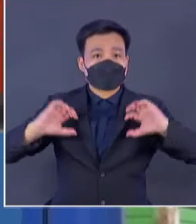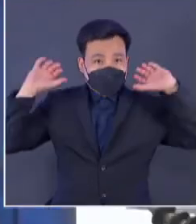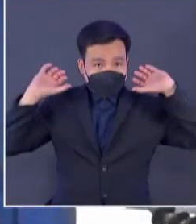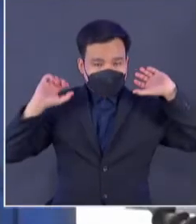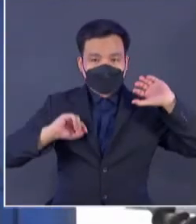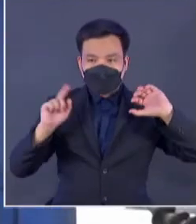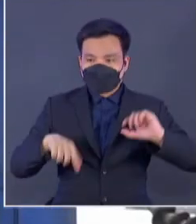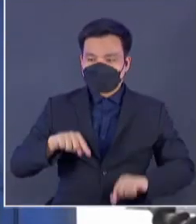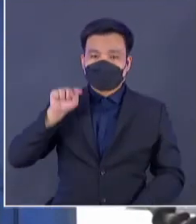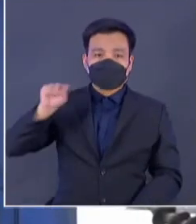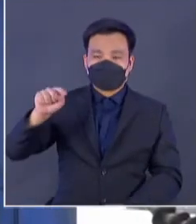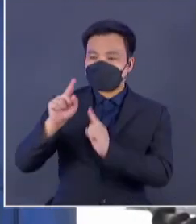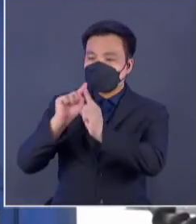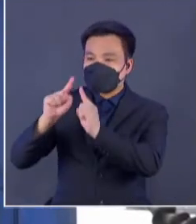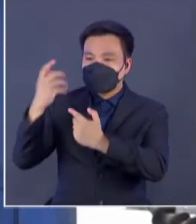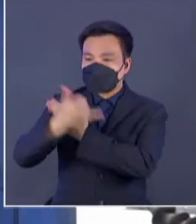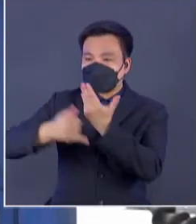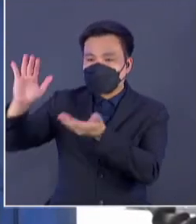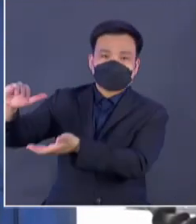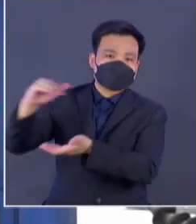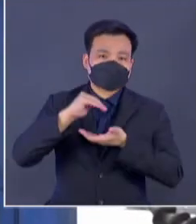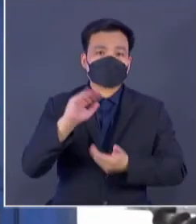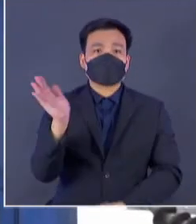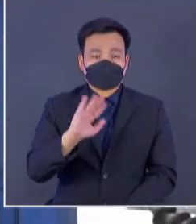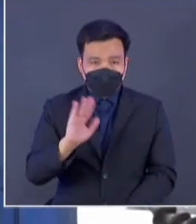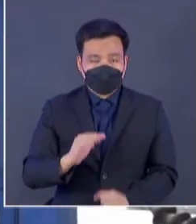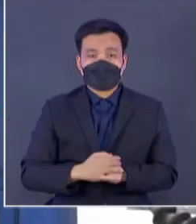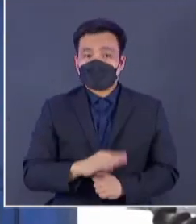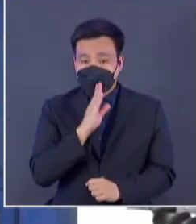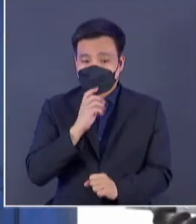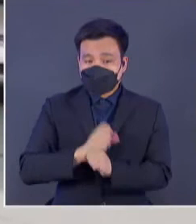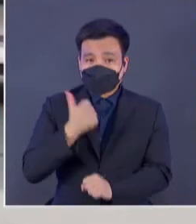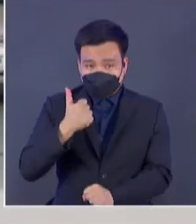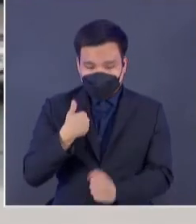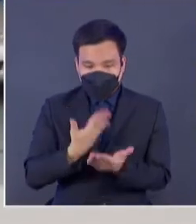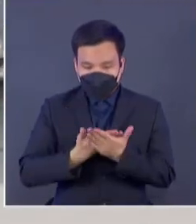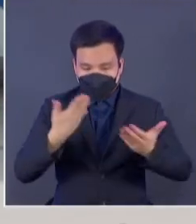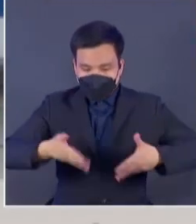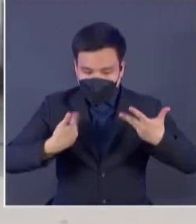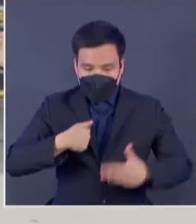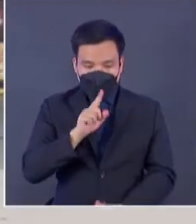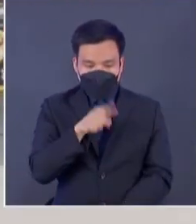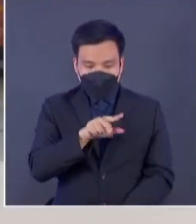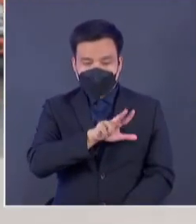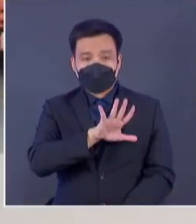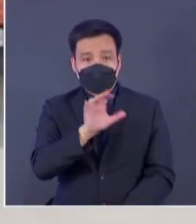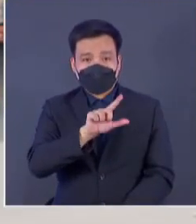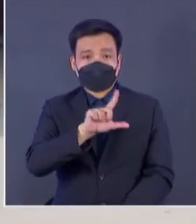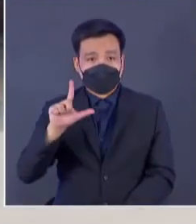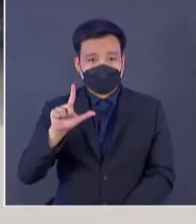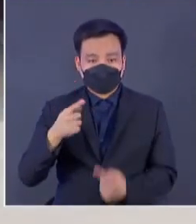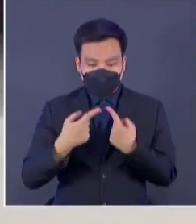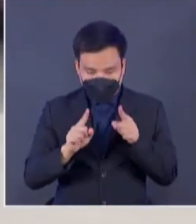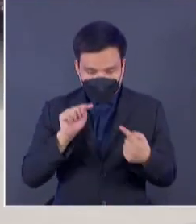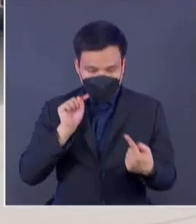จะก่อให้เกิดเม็ดเงินการลงทุนในการสำรวจและผลิตปิโตรเลียมขั้นต่ำเนี่ยกว่า 1500ล้านบาทแต่พอเกิดไปเก็บข้อ withในทีมก็ต้อง